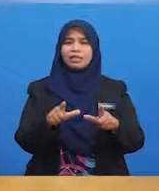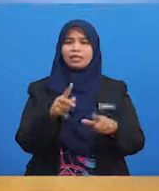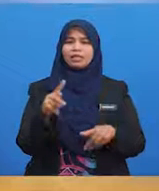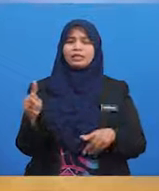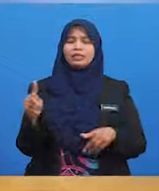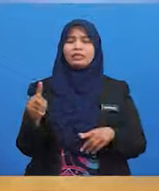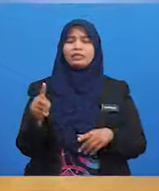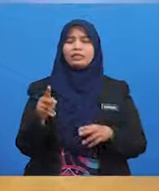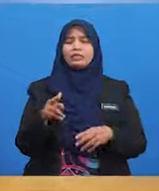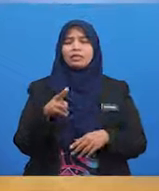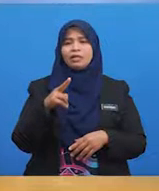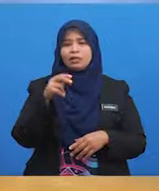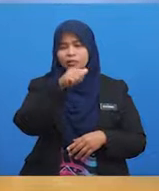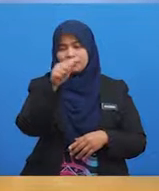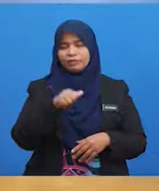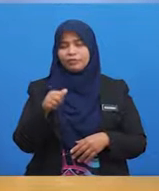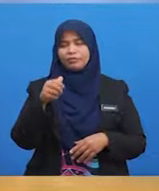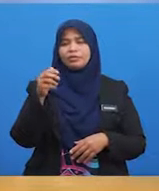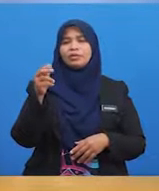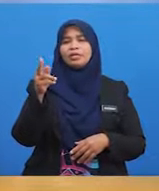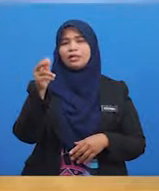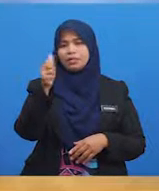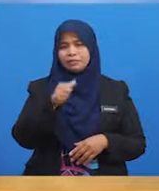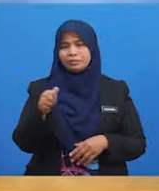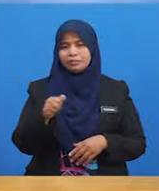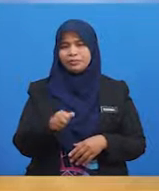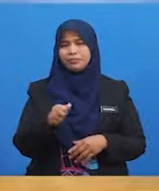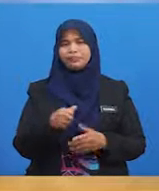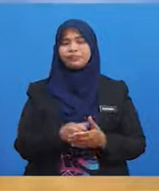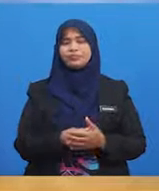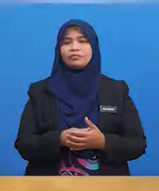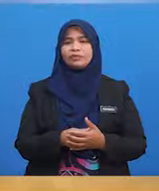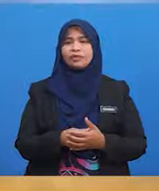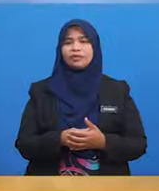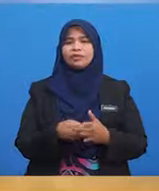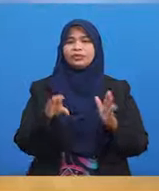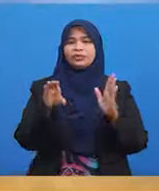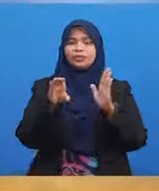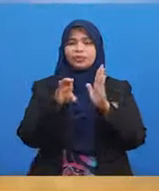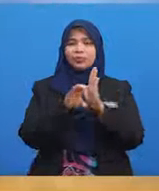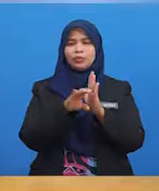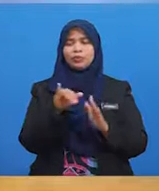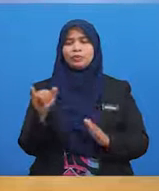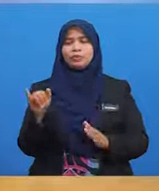diletakkan huruf hamzah. Contoh bagi imbuhan awalan di